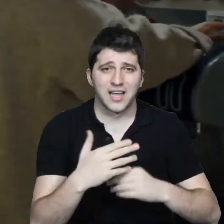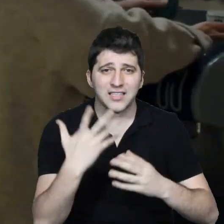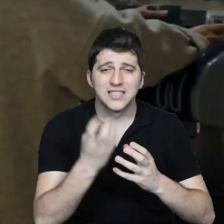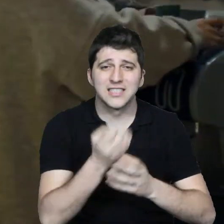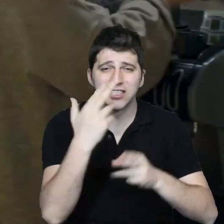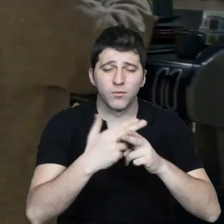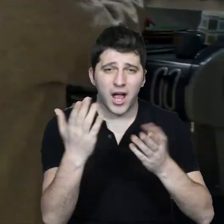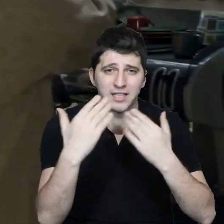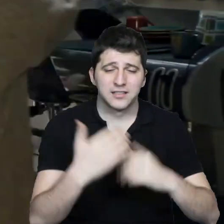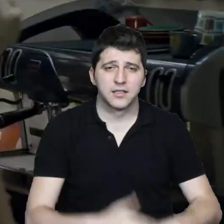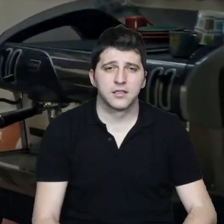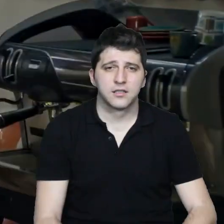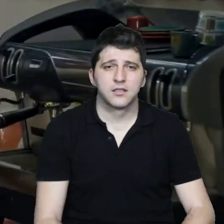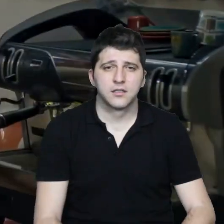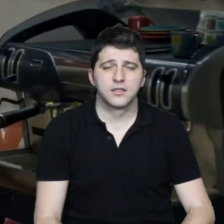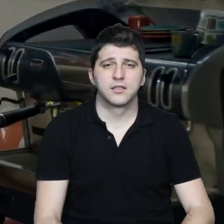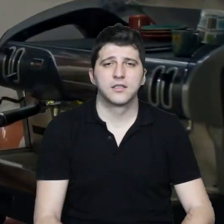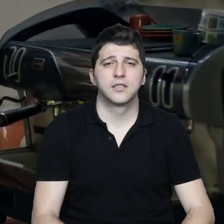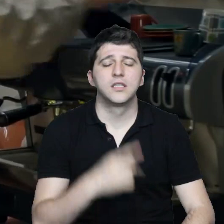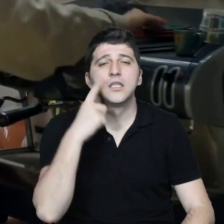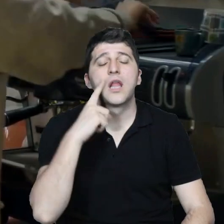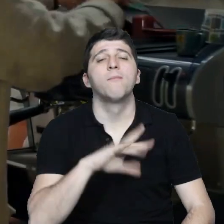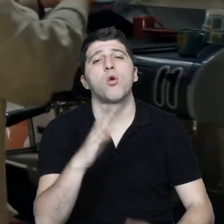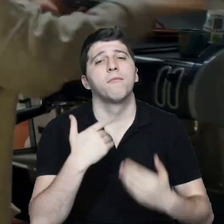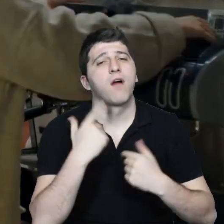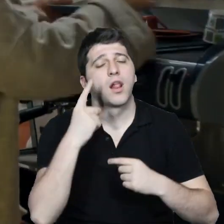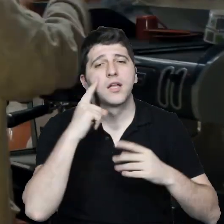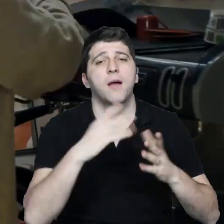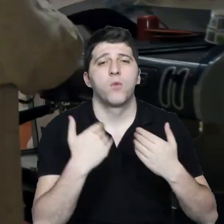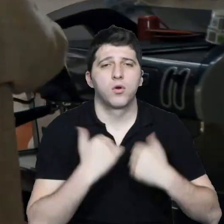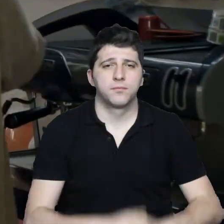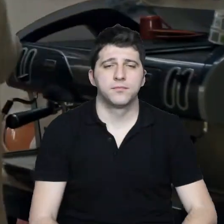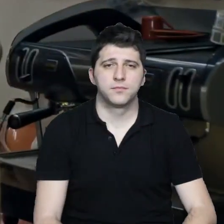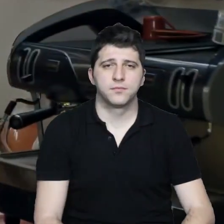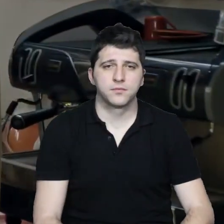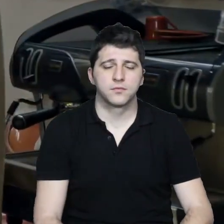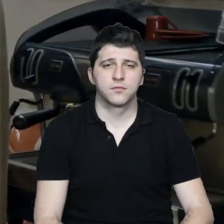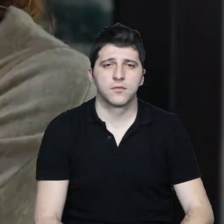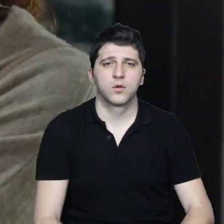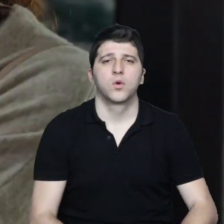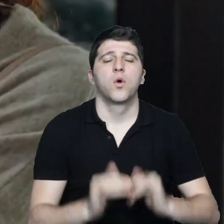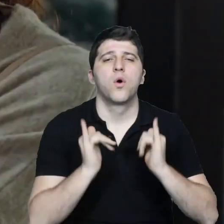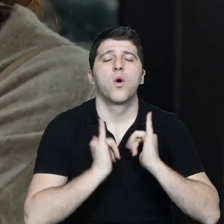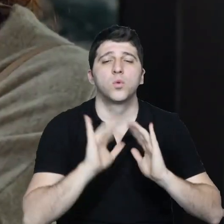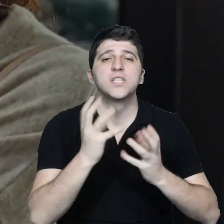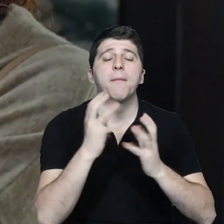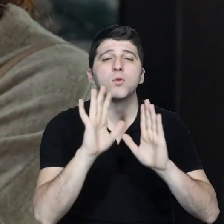Hadi kaynadı taşıyor hadi. İnanamıyorum sana gerçekten inanamıyorum. Hadi bak hop. Oh dur